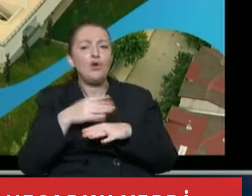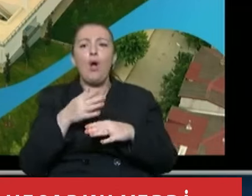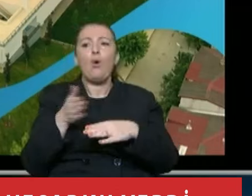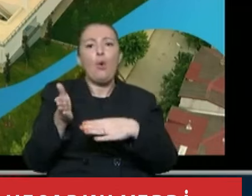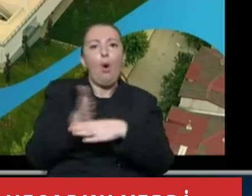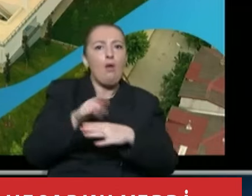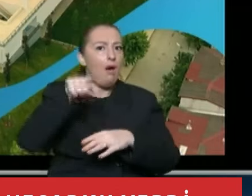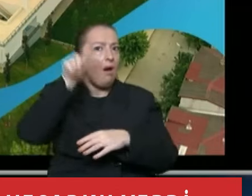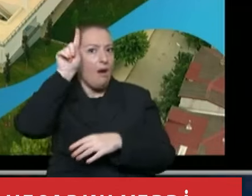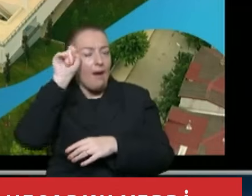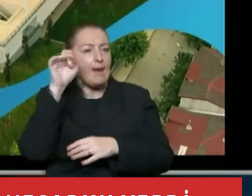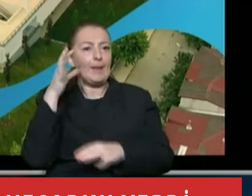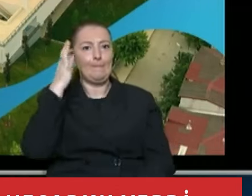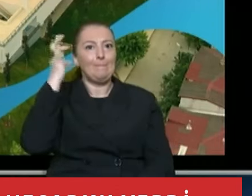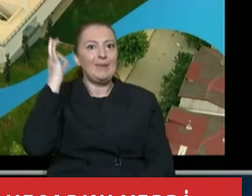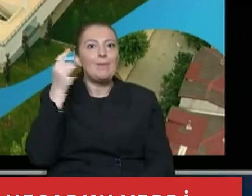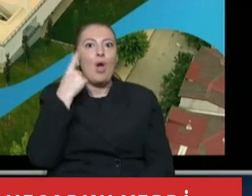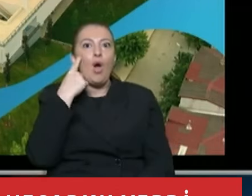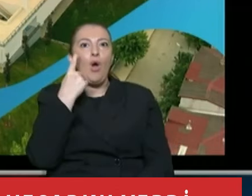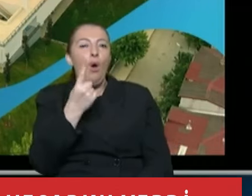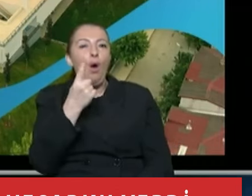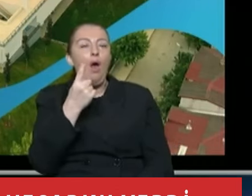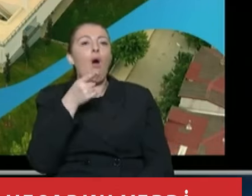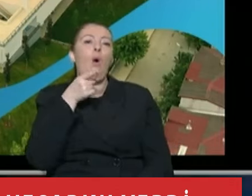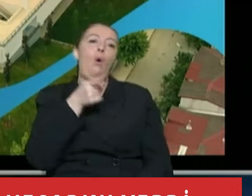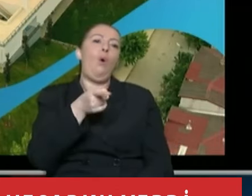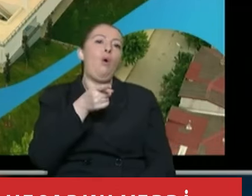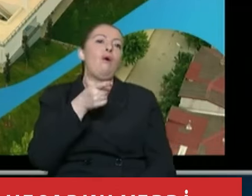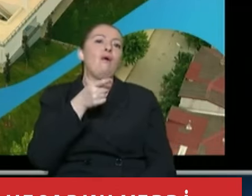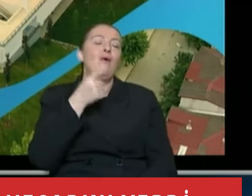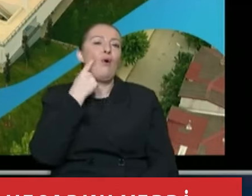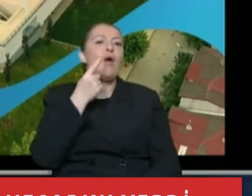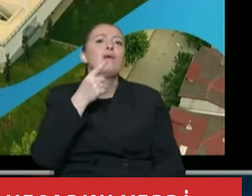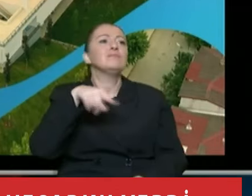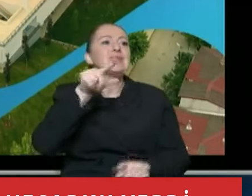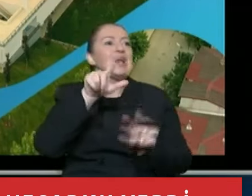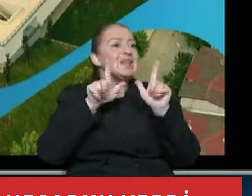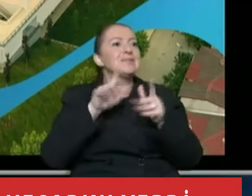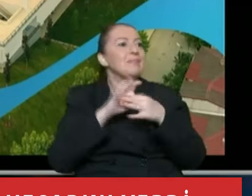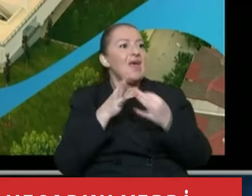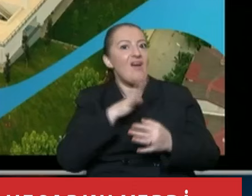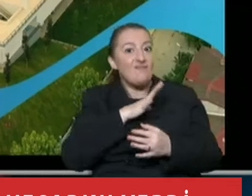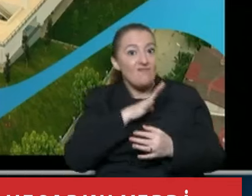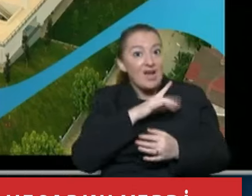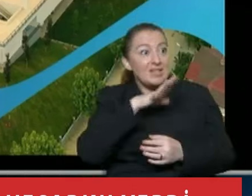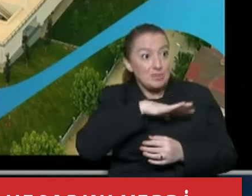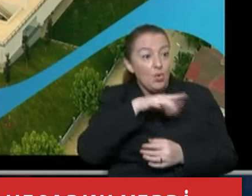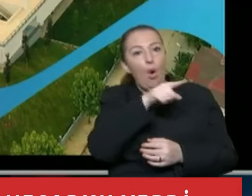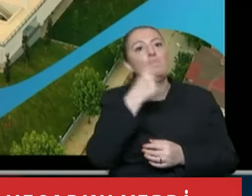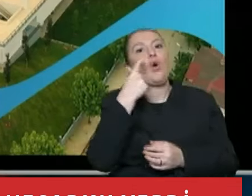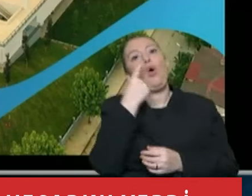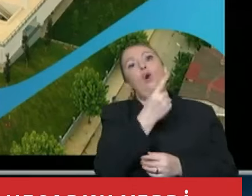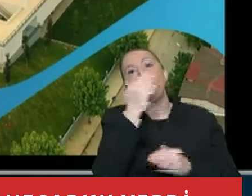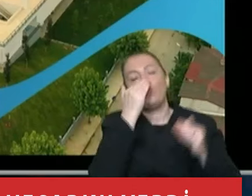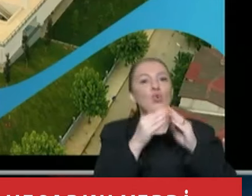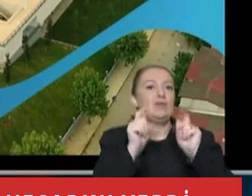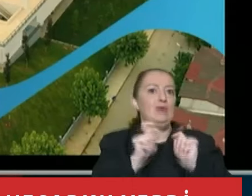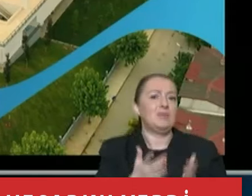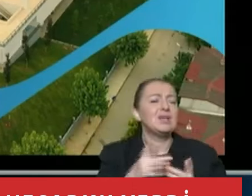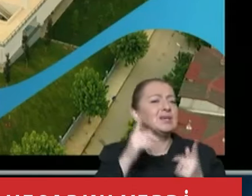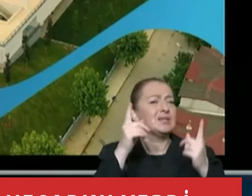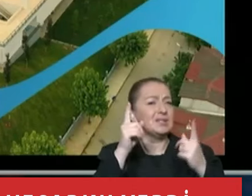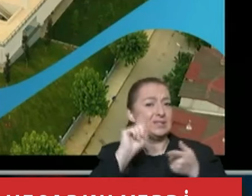bilimin yol göstericiliği de hemşehrilerimizin ihtiyaç ve taleplerine uygun olarak yaptık siyasi hesaplarla